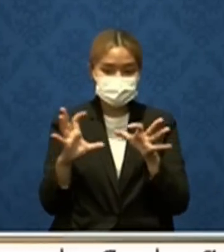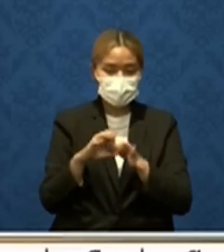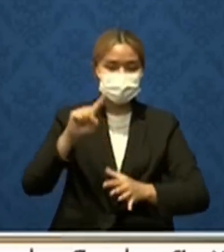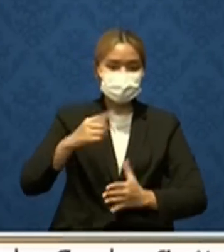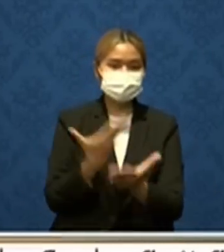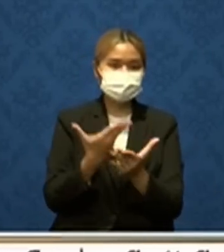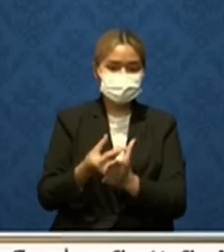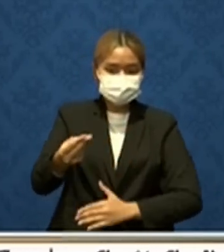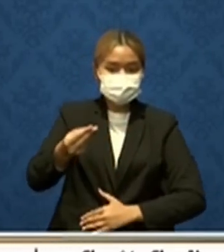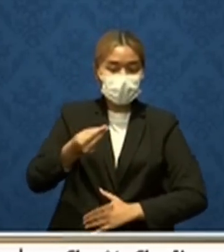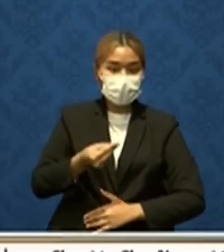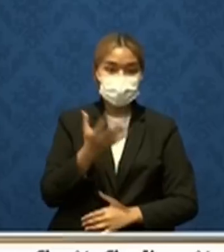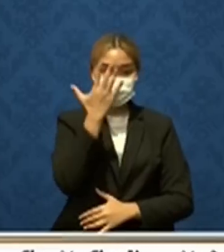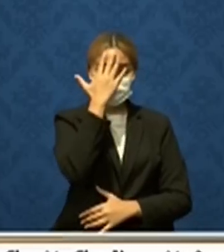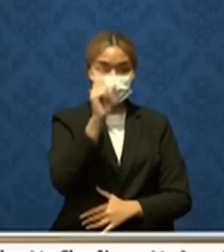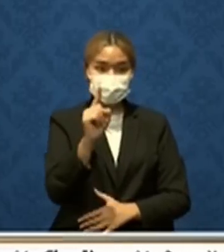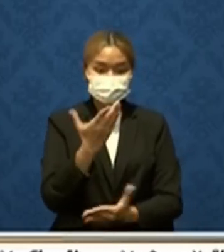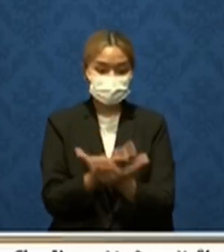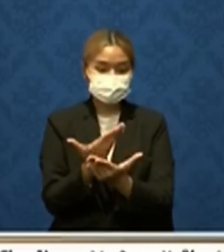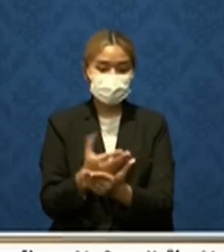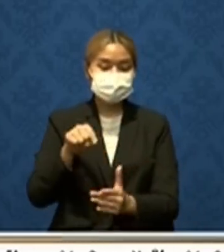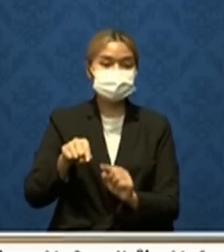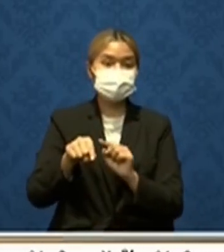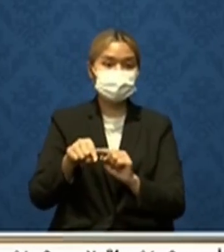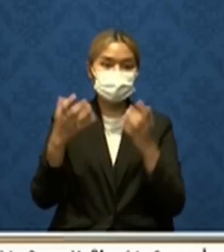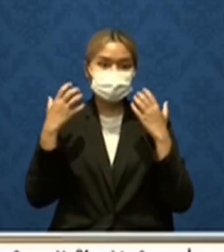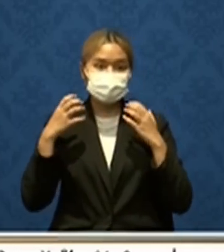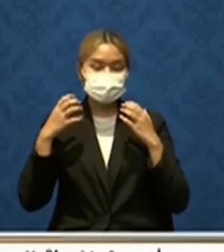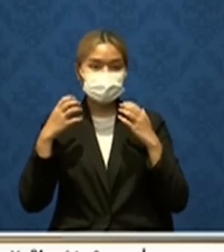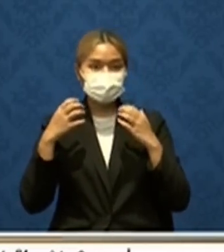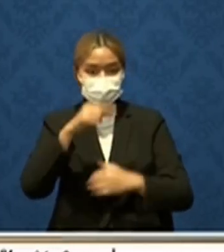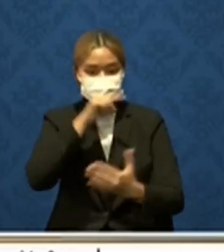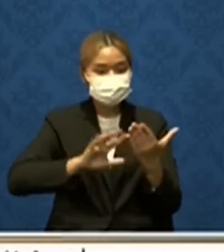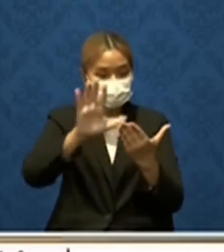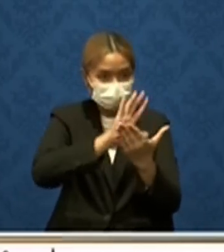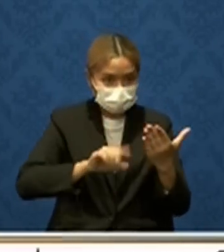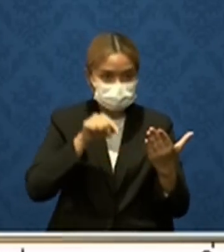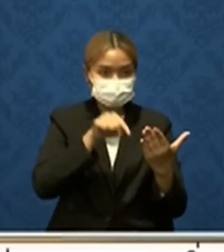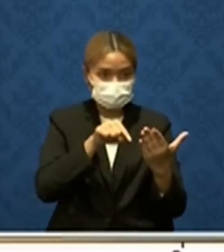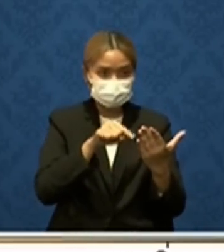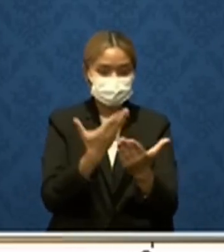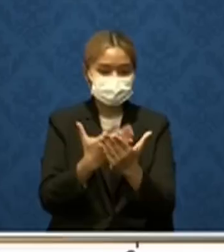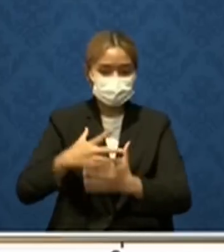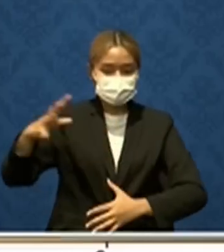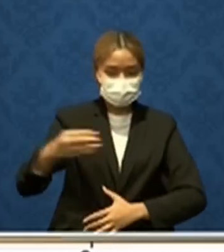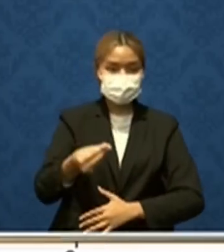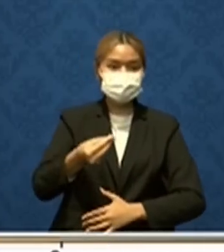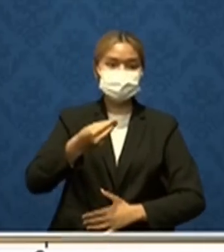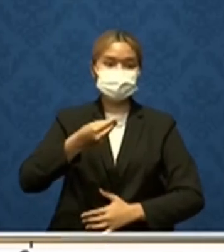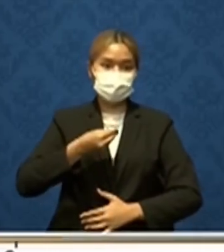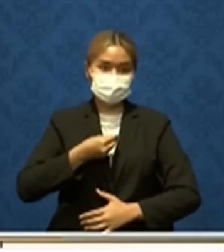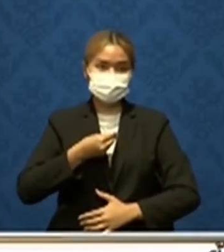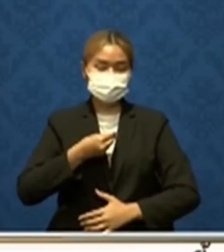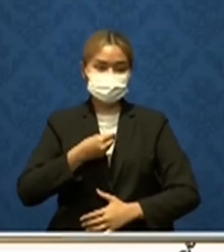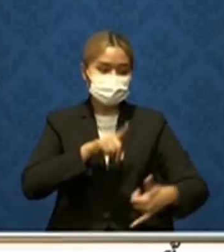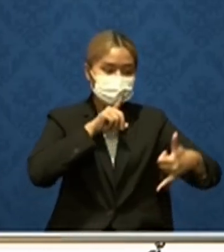เพราะเงินหลวงตกน้ำไม่ไหลตกไฟไม่ไหม้เหมือนที่พวกเราเคยได้ยินกันสุดท้ายก็ต้องไล่เบี้ยจนมี